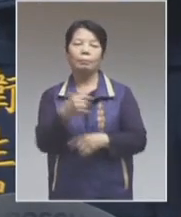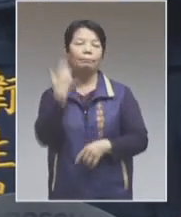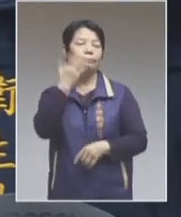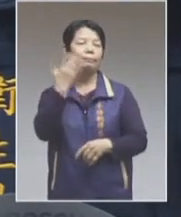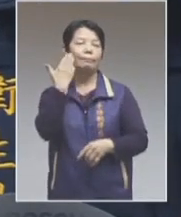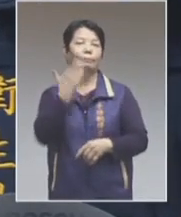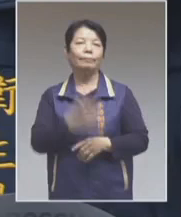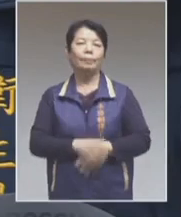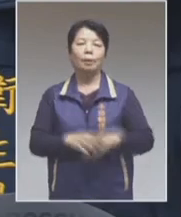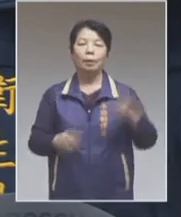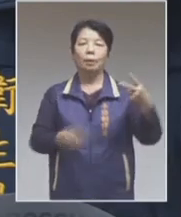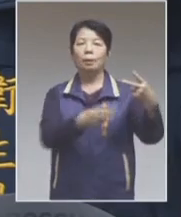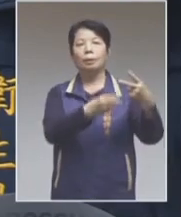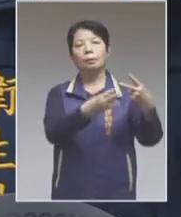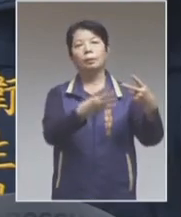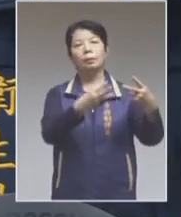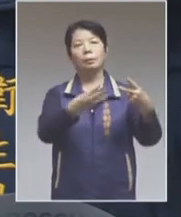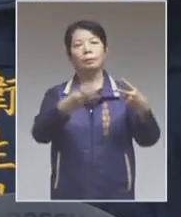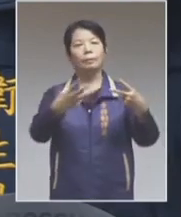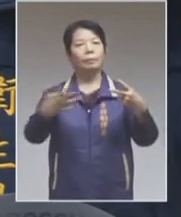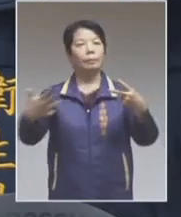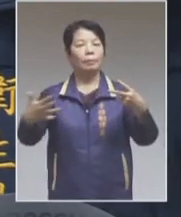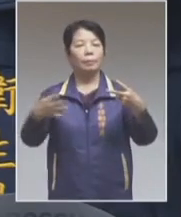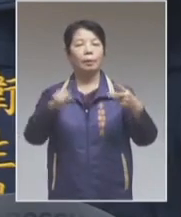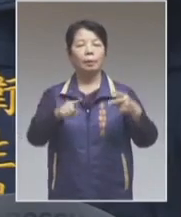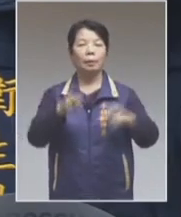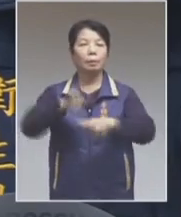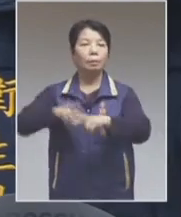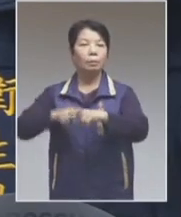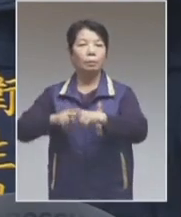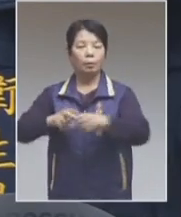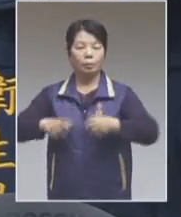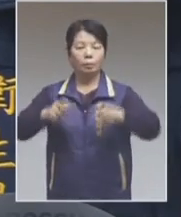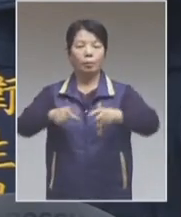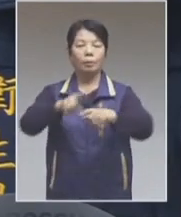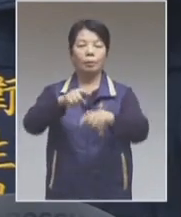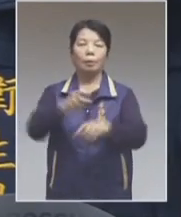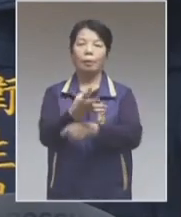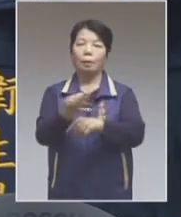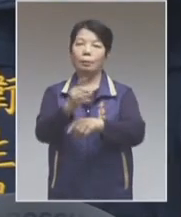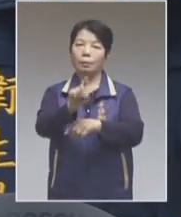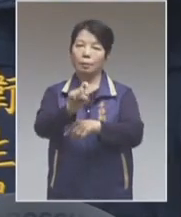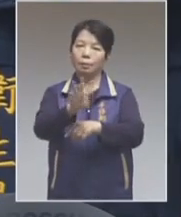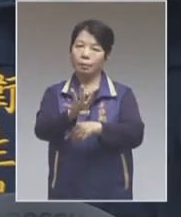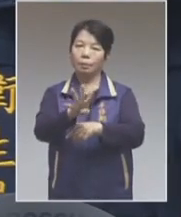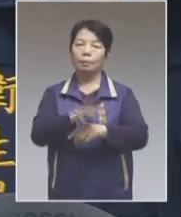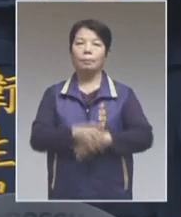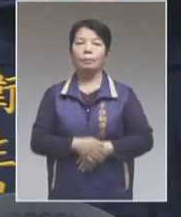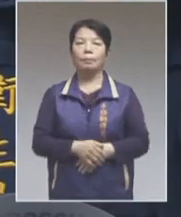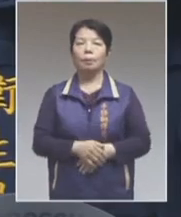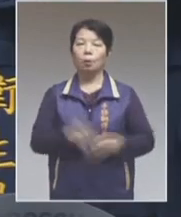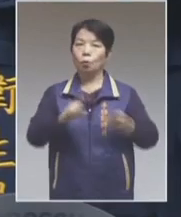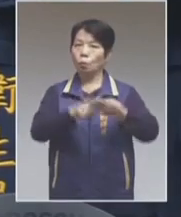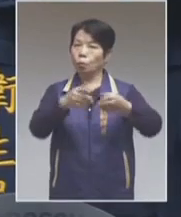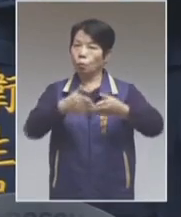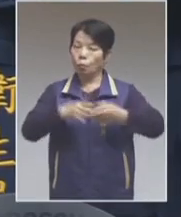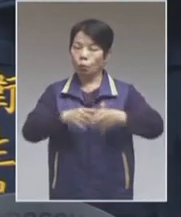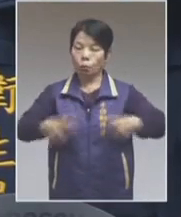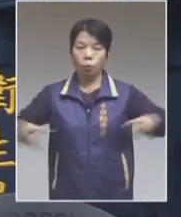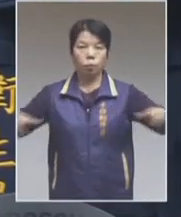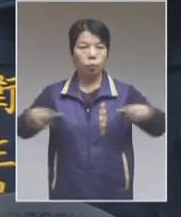位23388根据我们的调查，他是坐在第十四桌，好，坐在第十四桌。那主要那个场域